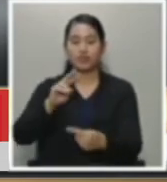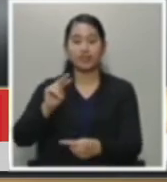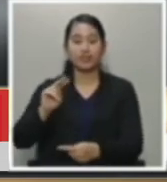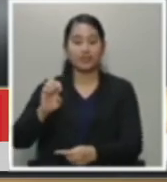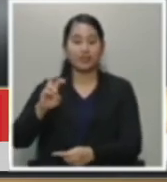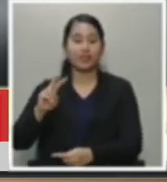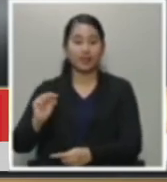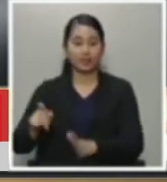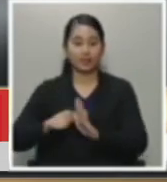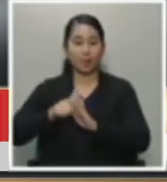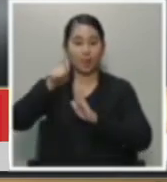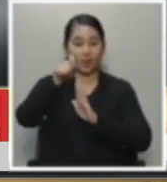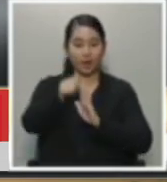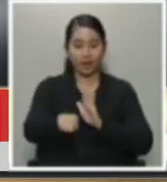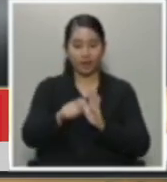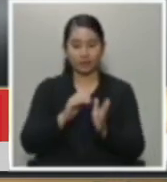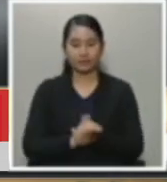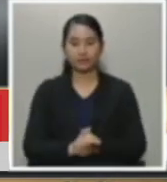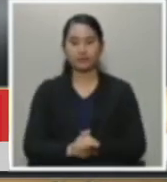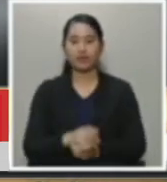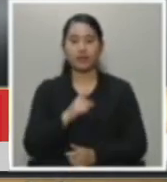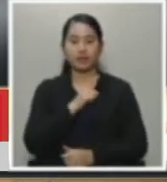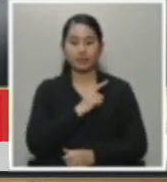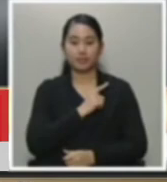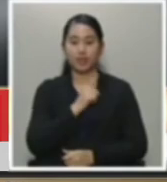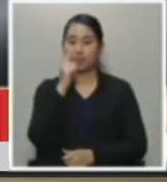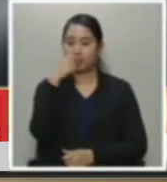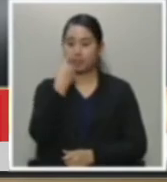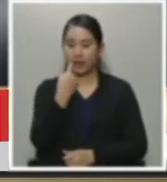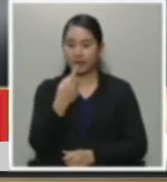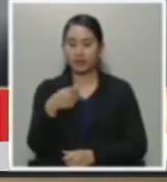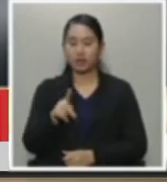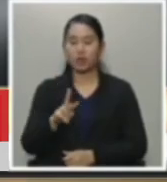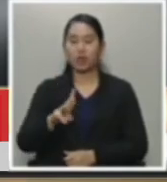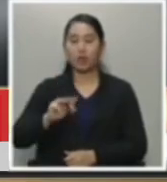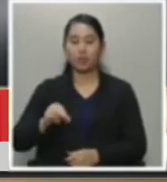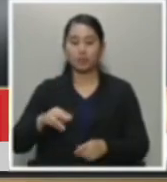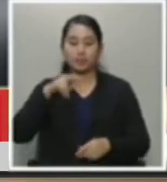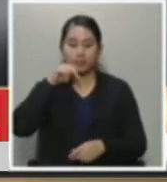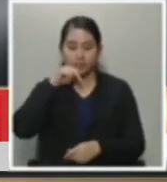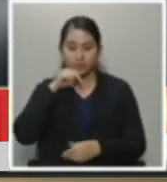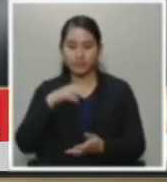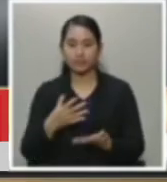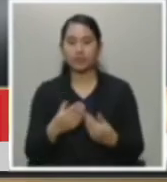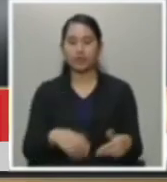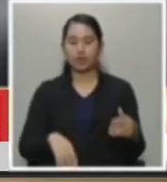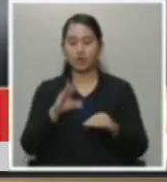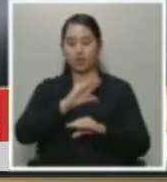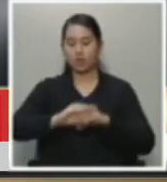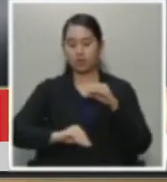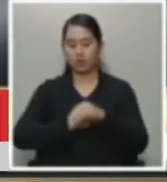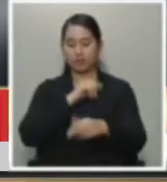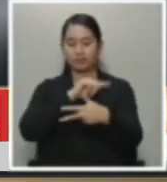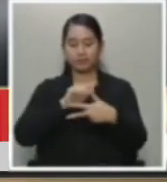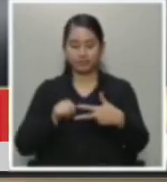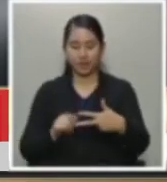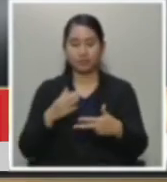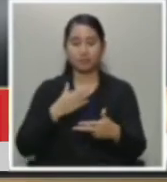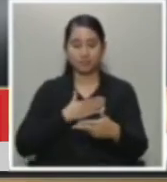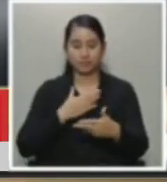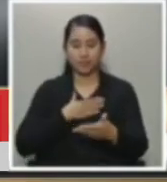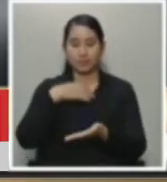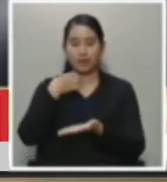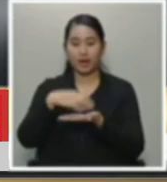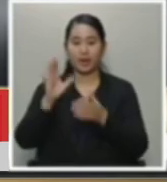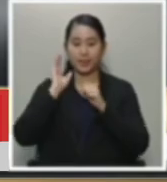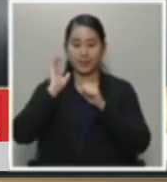ซึ่งอยู่ในความดูแลของกรมชลประทานท่านประธานที่เคารพครับทั้ง3โครงการที่กับผมได้กราบเรียนนั้นอยู่ในความ